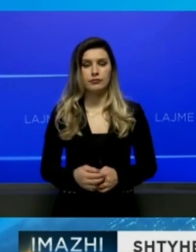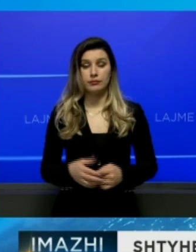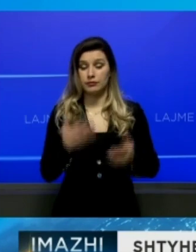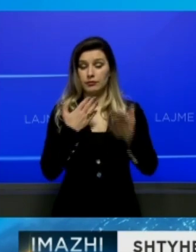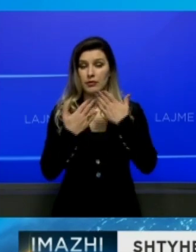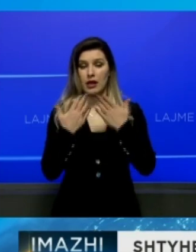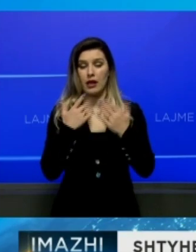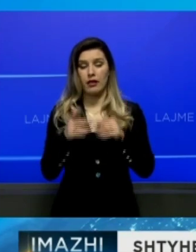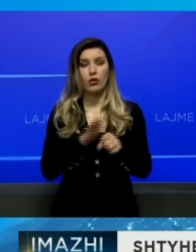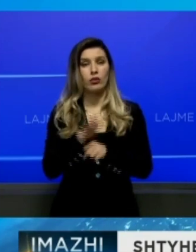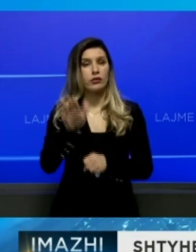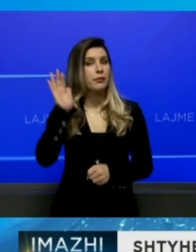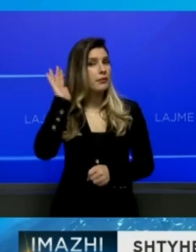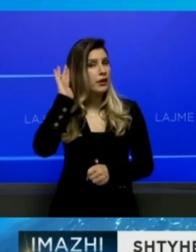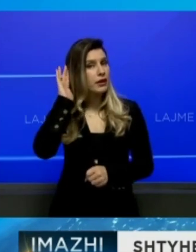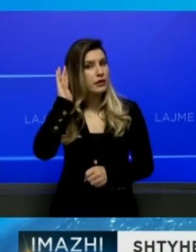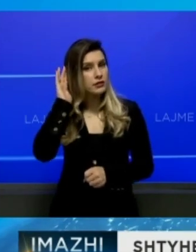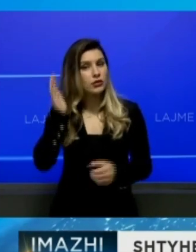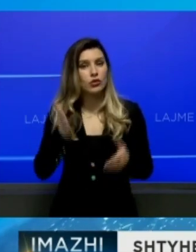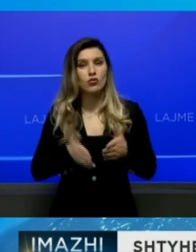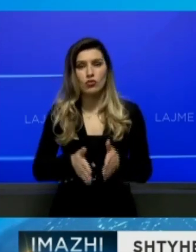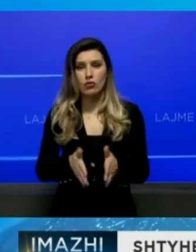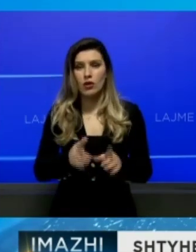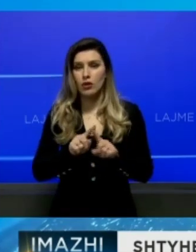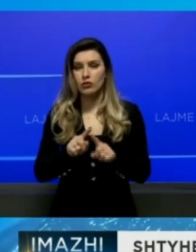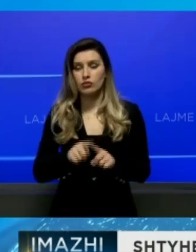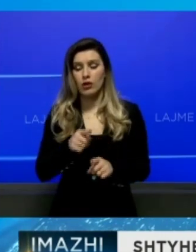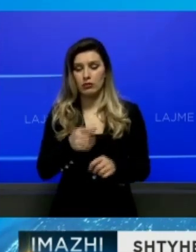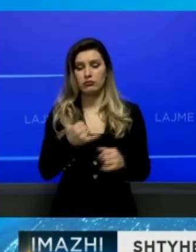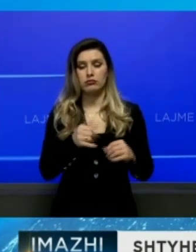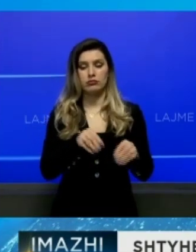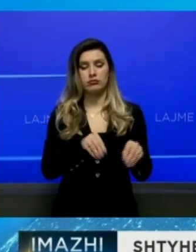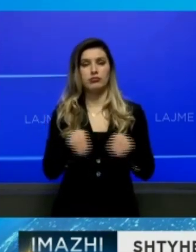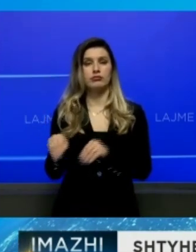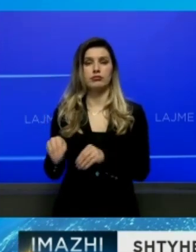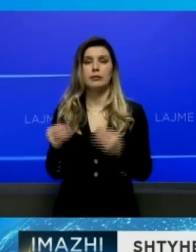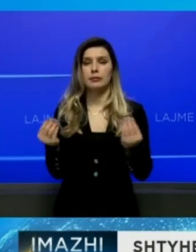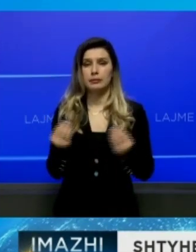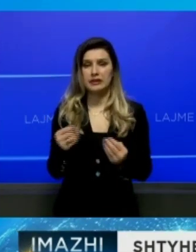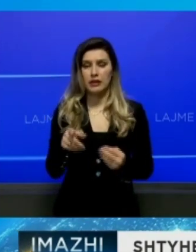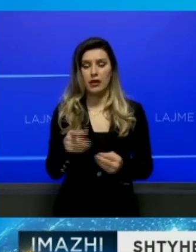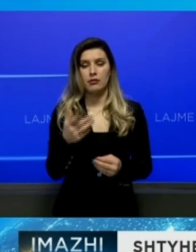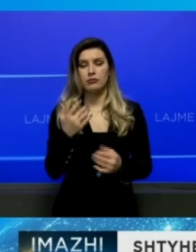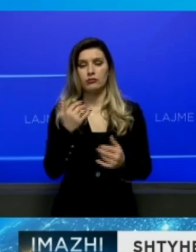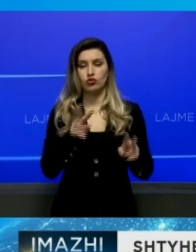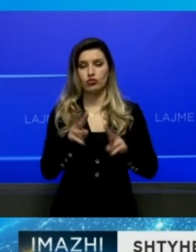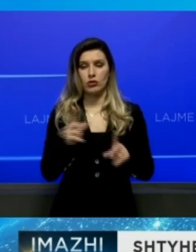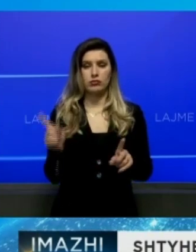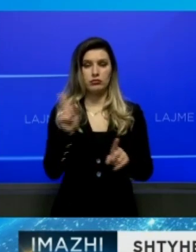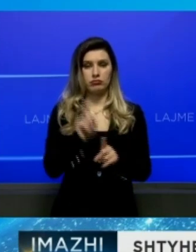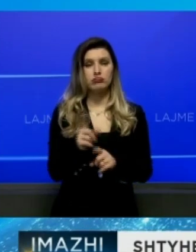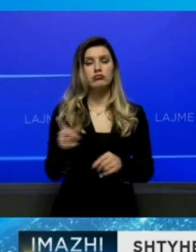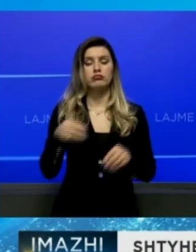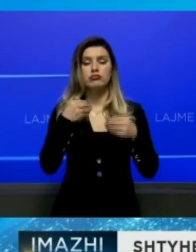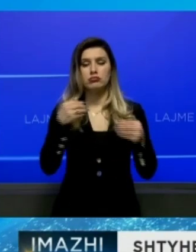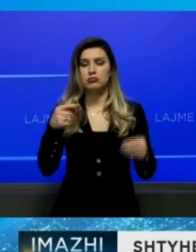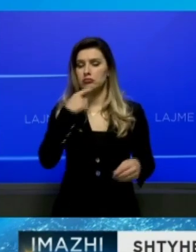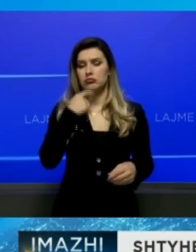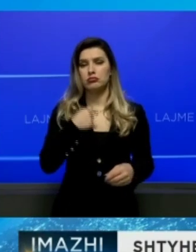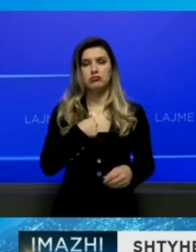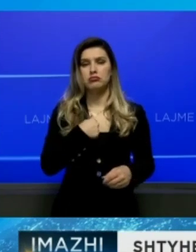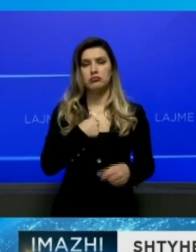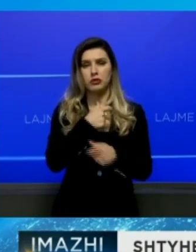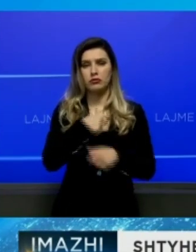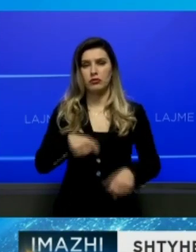Seanca ndaj ish-ministrit të infrastrukturës Palekaj është shtyr pasi që i akuzuari para trupit gjykues deklaroi se nuk e ka pranuar